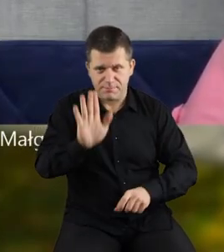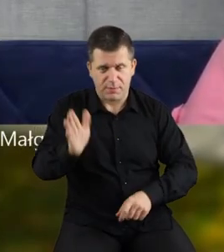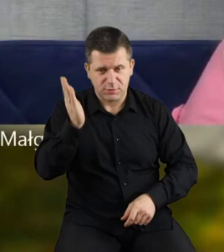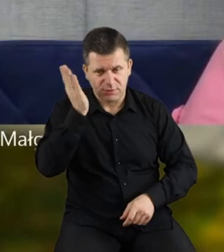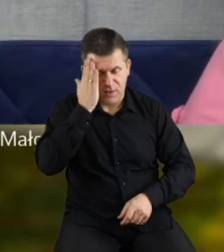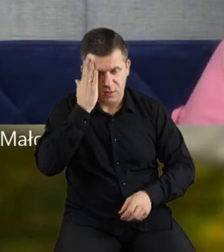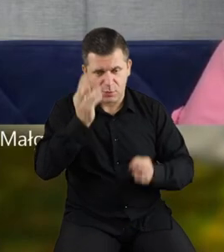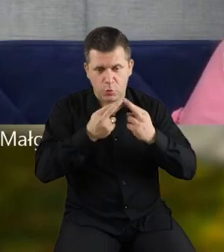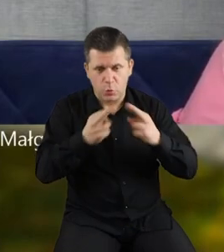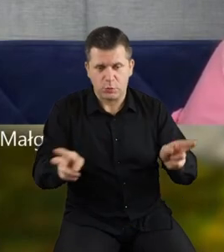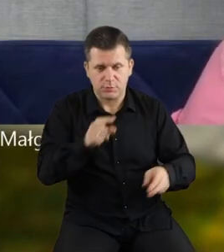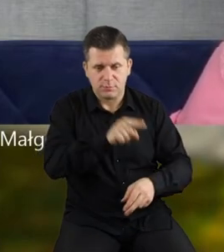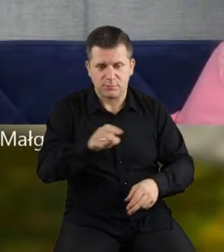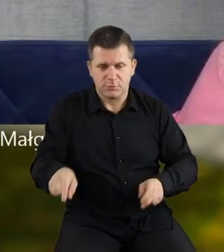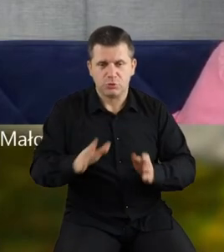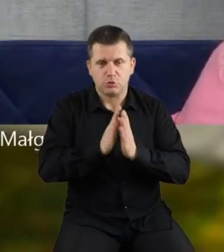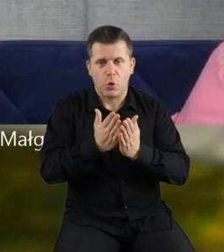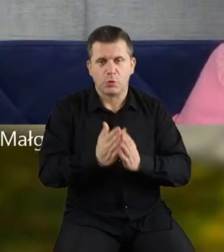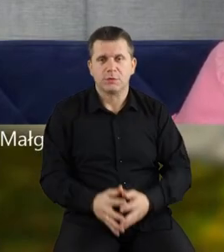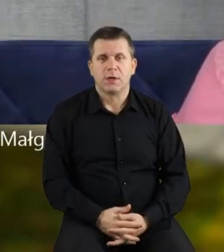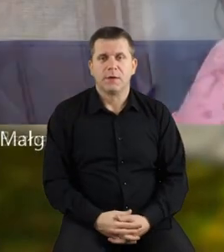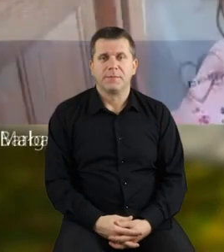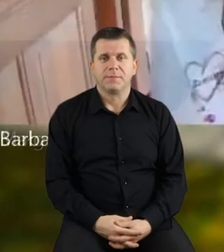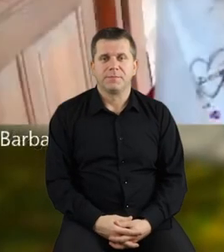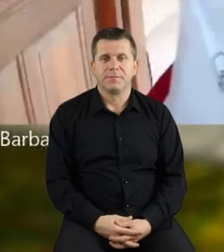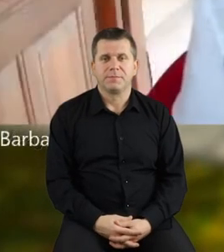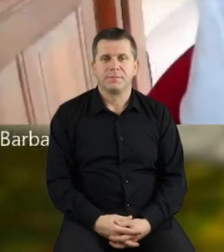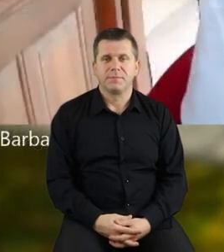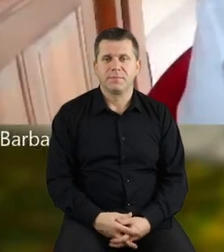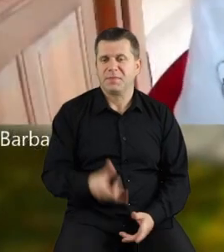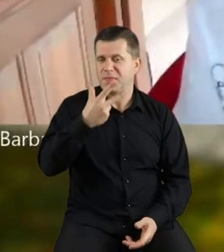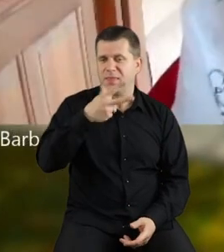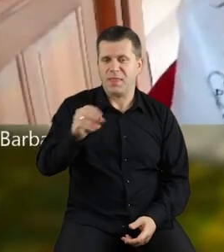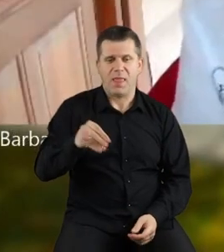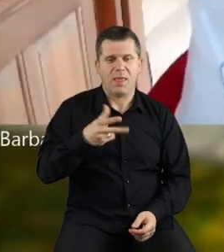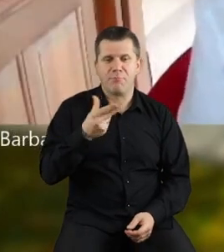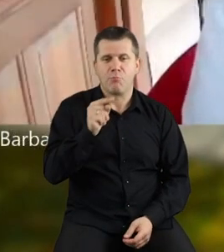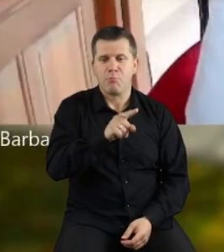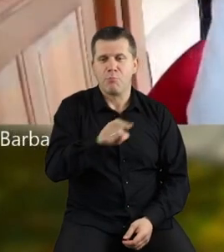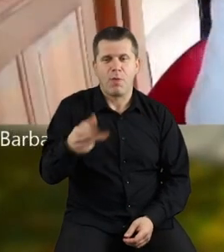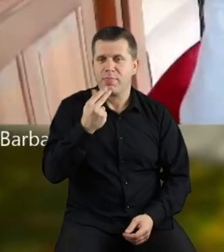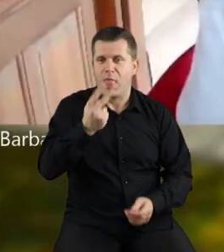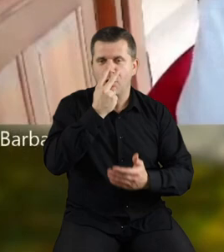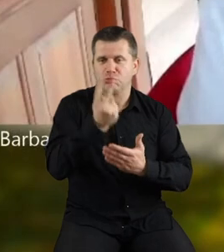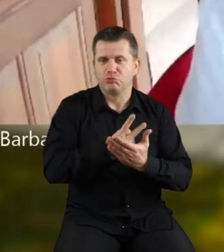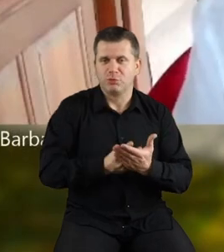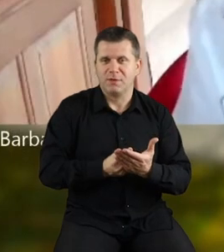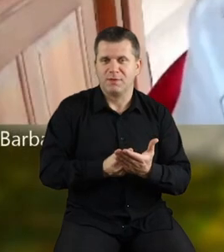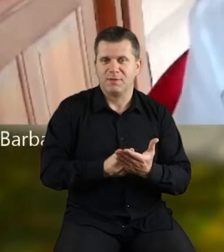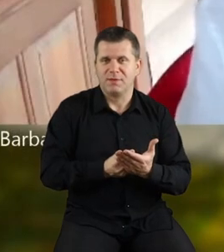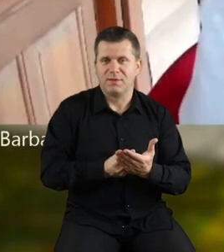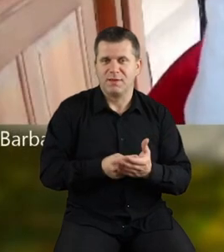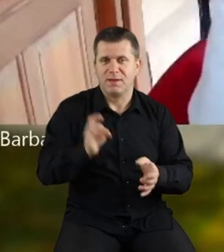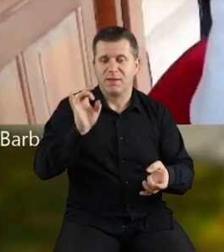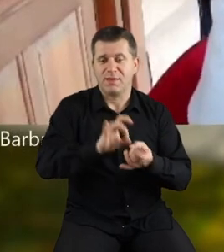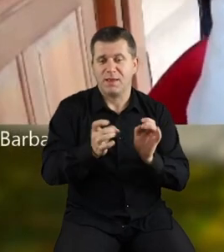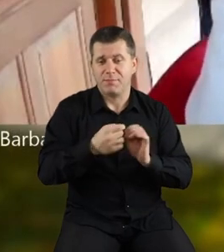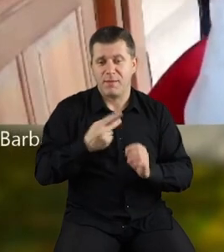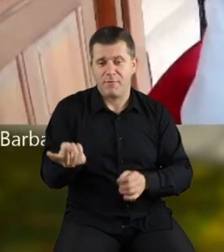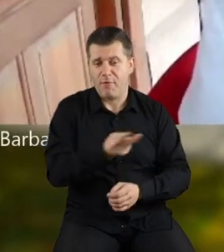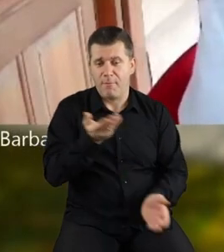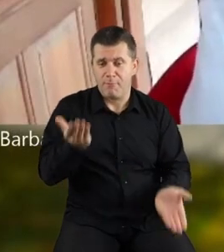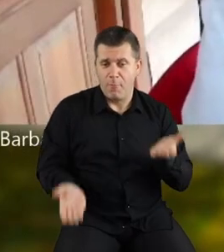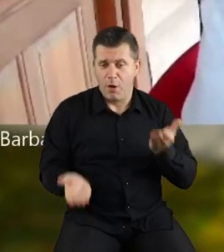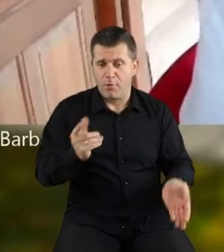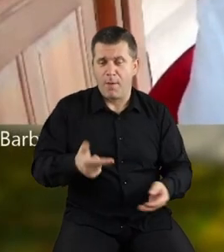jesteś świadoma takich różnic w tych książkach? Nie, ponieważ ich nie czytam. Myślę, że gdybym